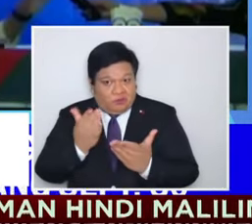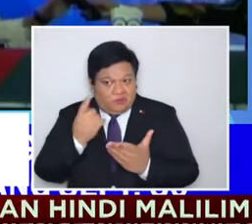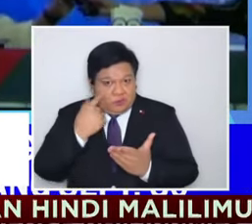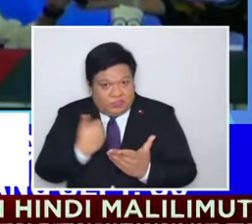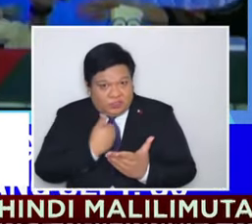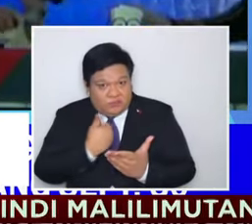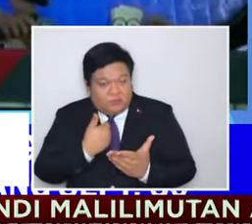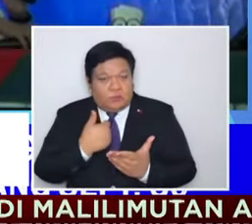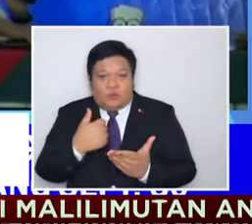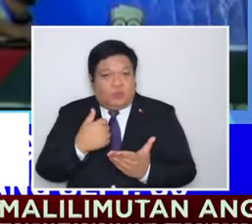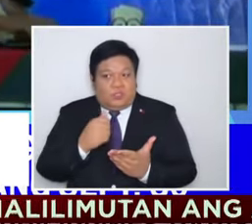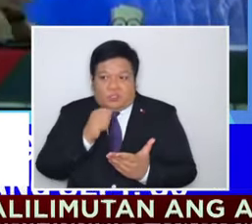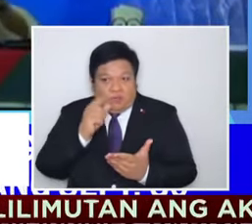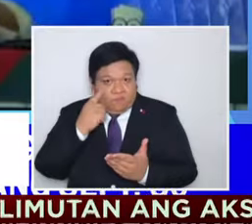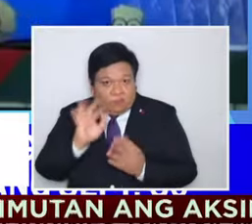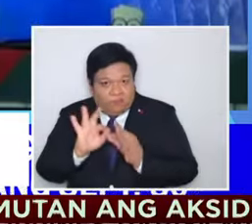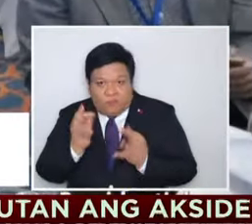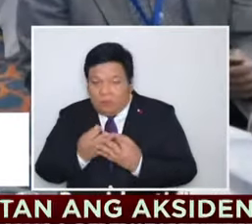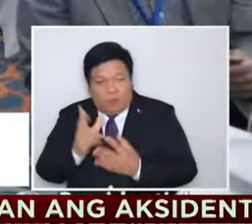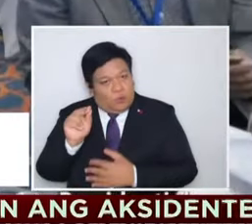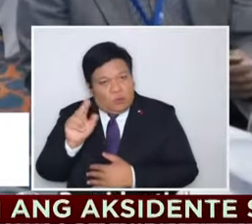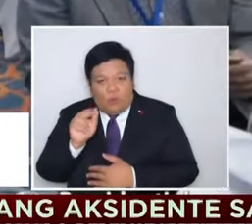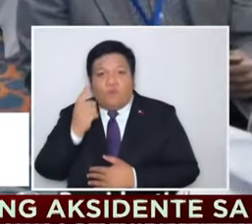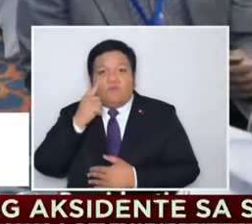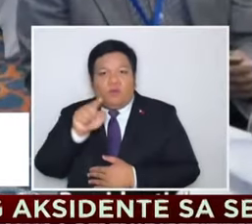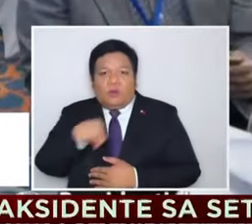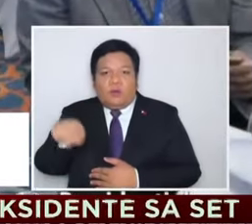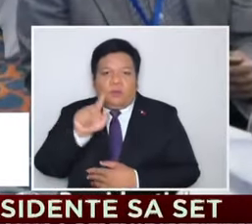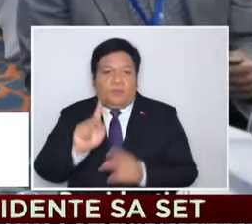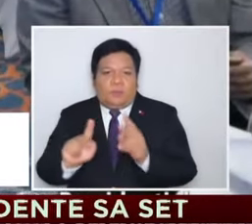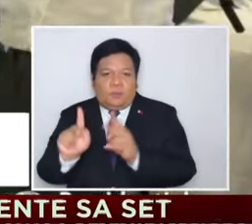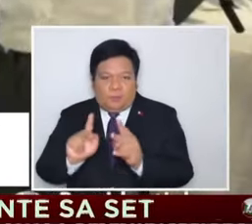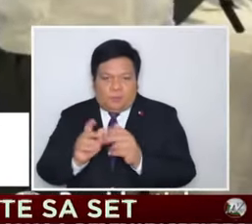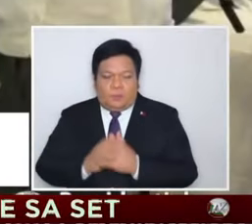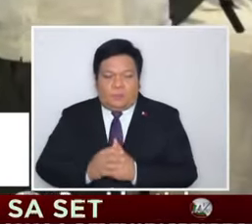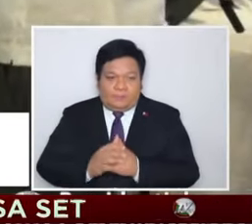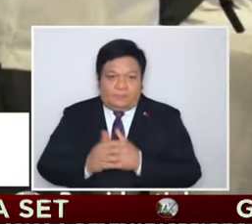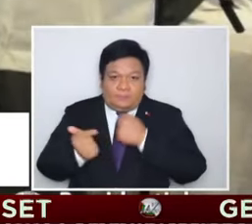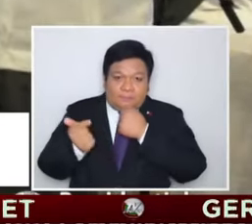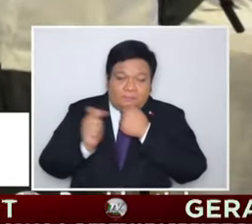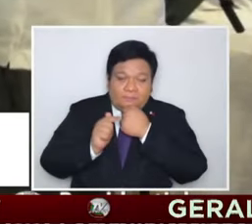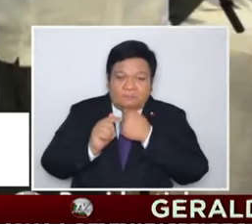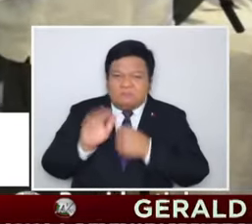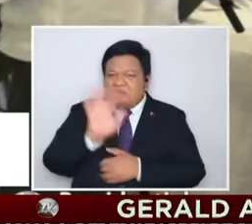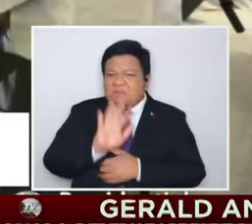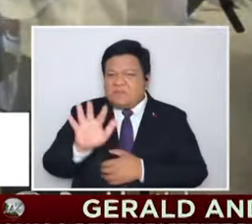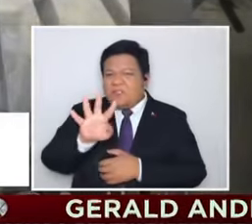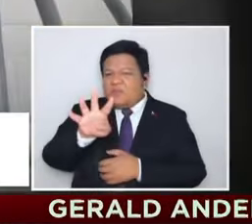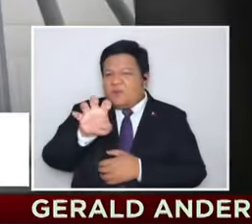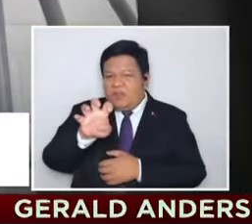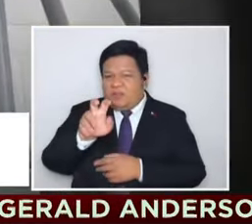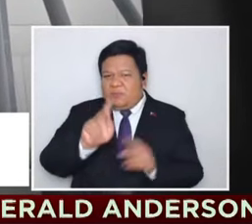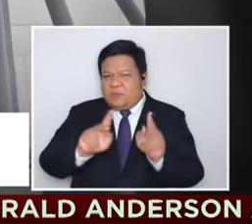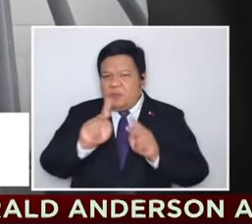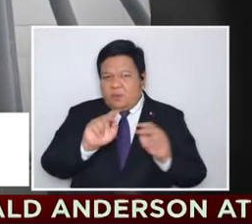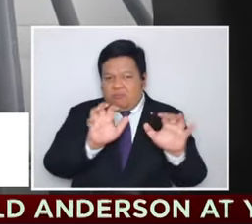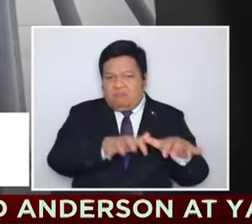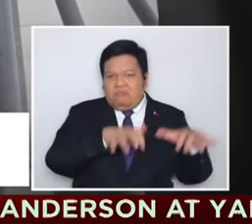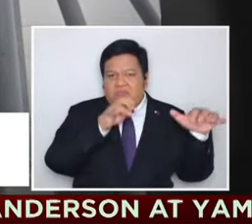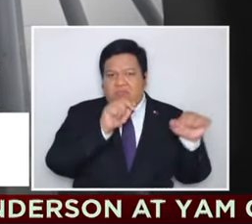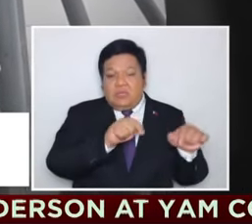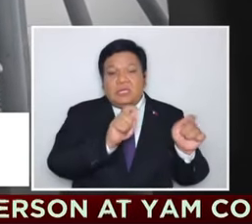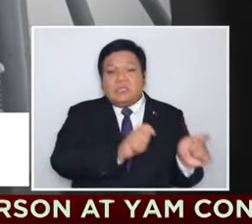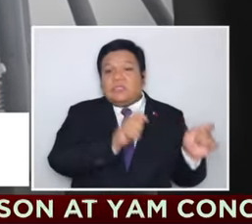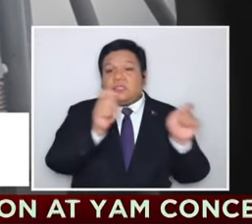hindi para sa pamilya ko, kundi para sa taong bayan. Nasa 400 miyembro ang inaasahang pupunta sa assembly na inilipat sa San